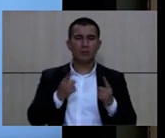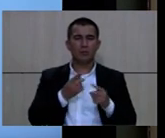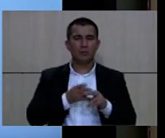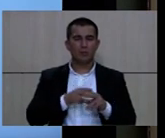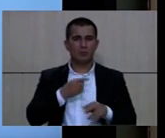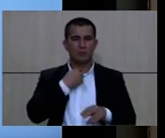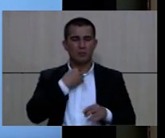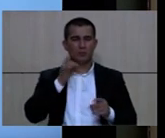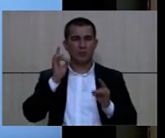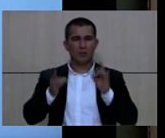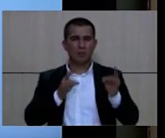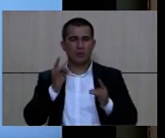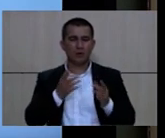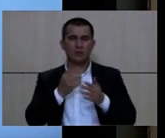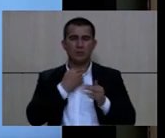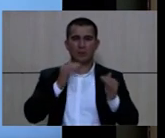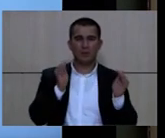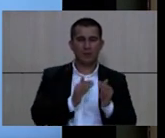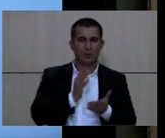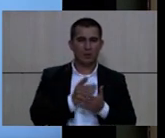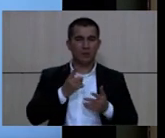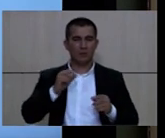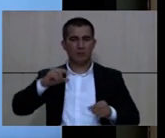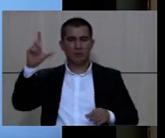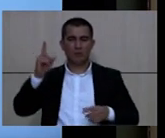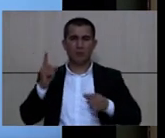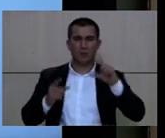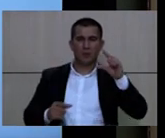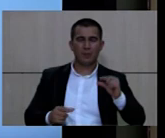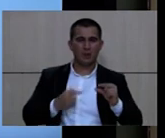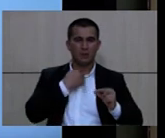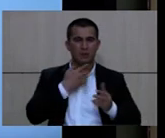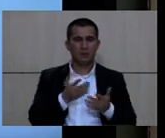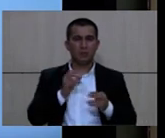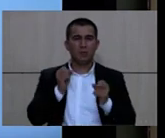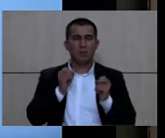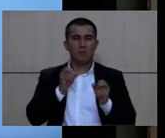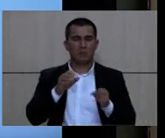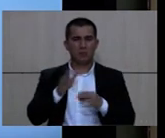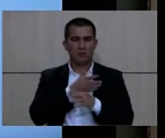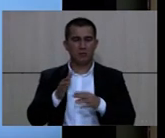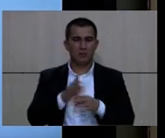va ingichka, nima uchun baland va past bo'ladi? Ularni biz qanday farqlaymiz bir-biridan?